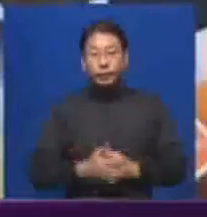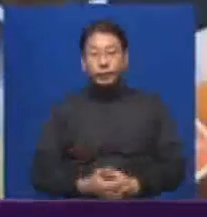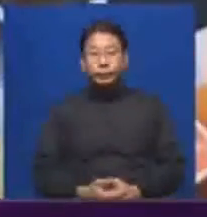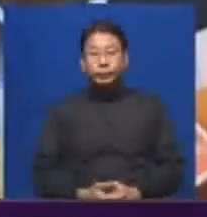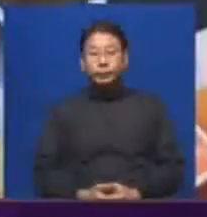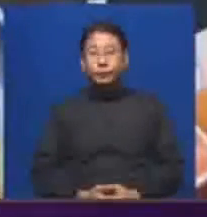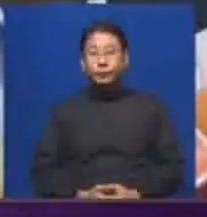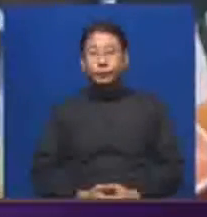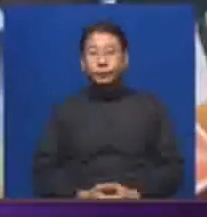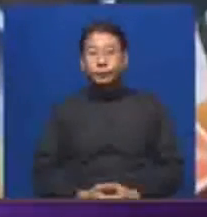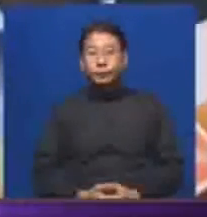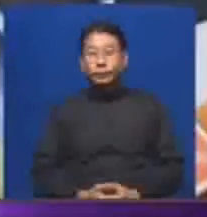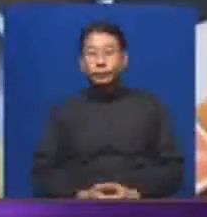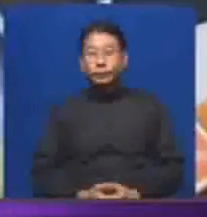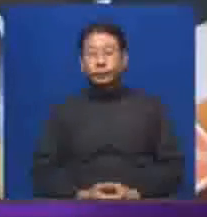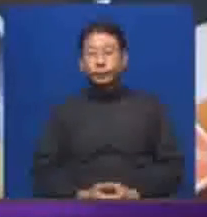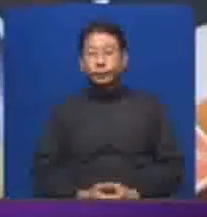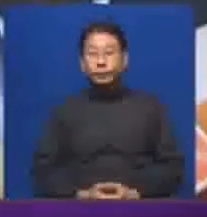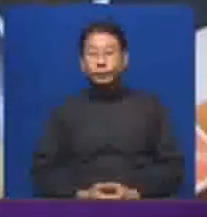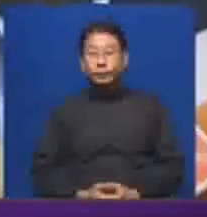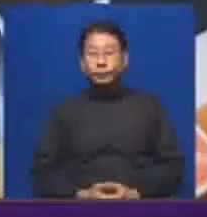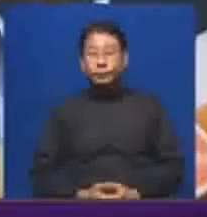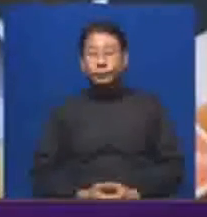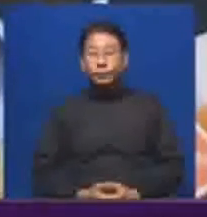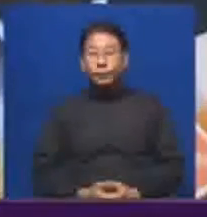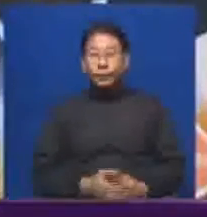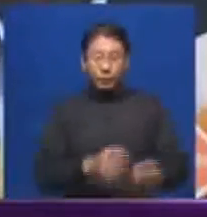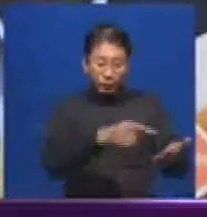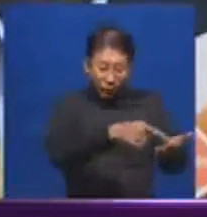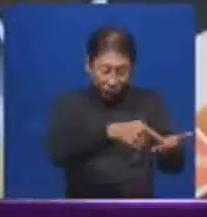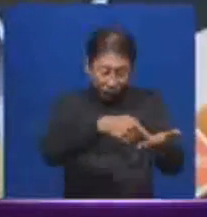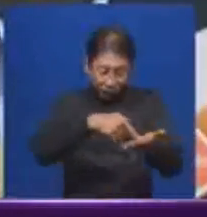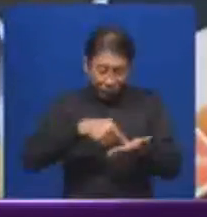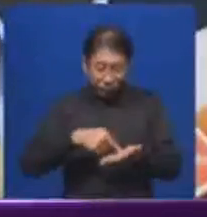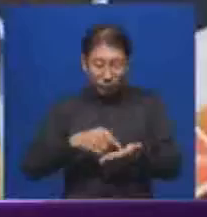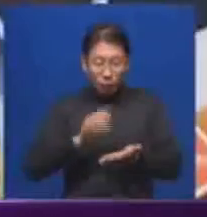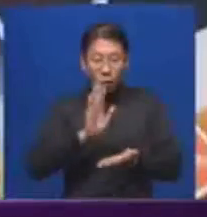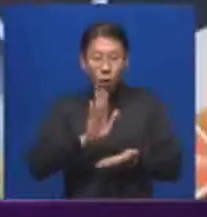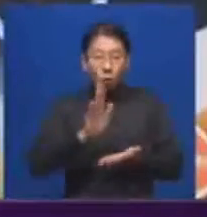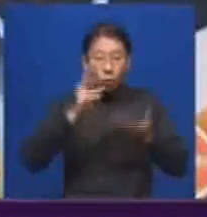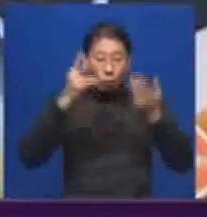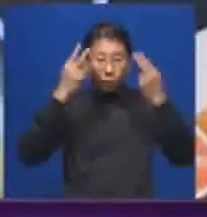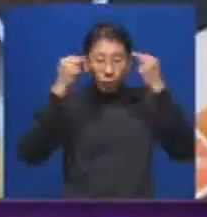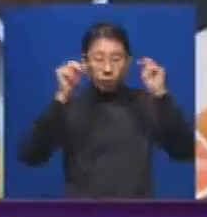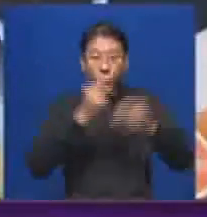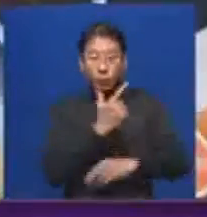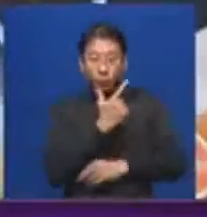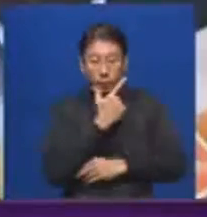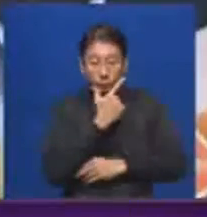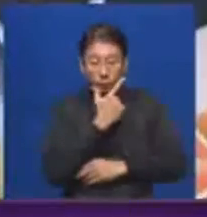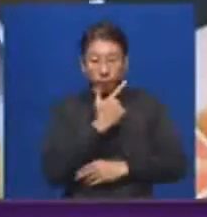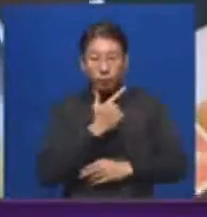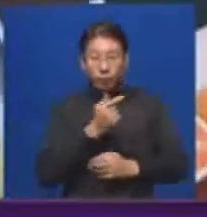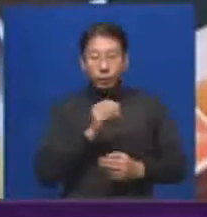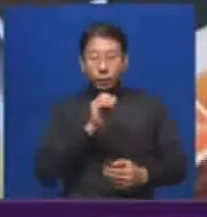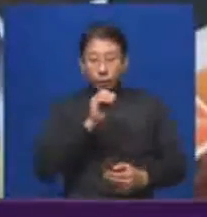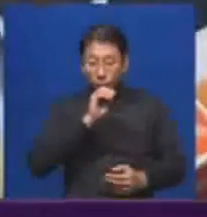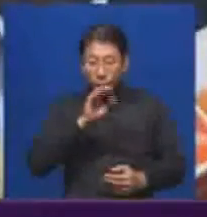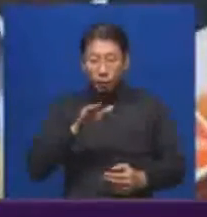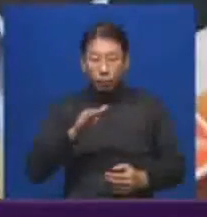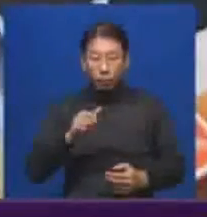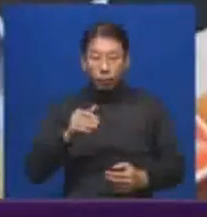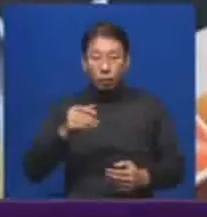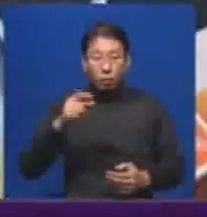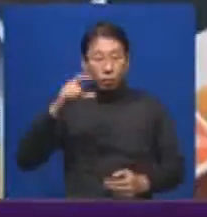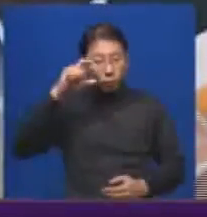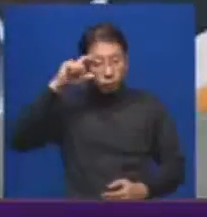ะ ก็หวังว่าข้อเสนอของคุณอภิสิทธิ์จะเป็นข้อเสนอที่ทางคุณสุเทพ